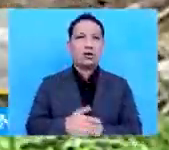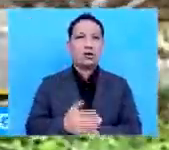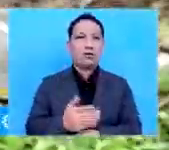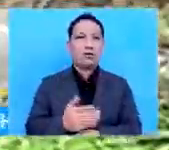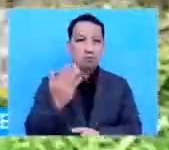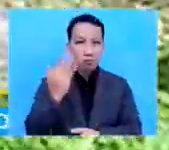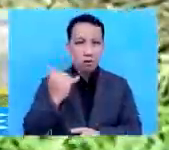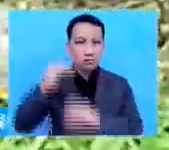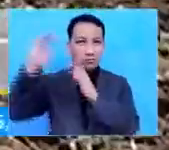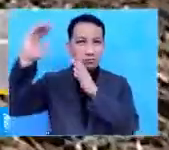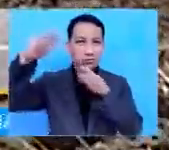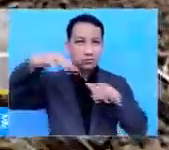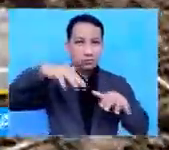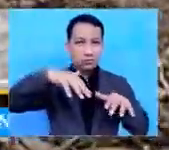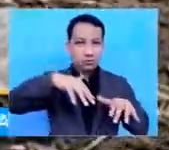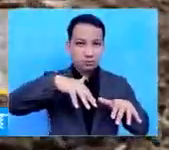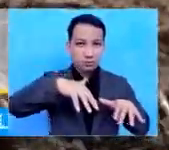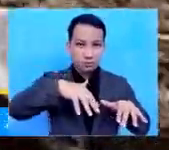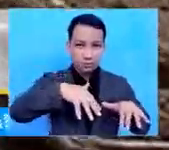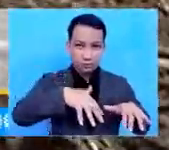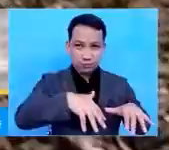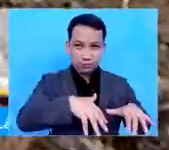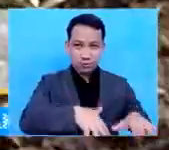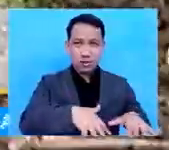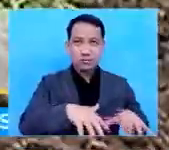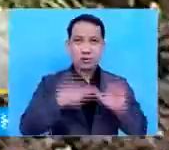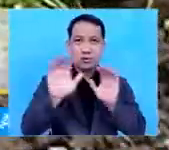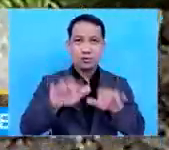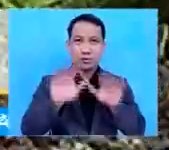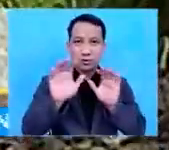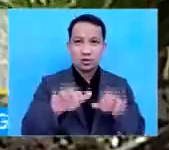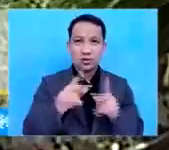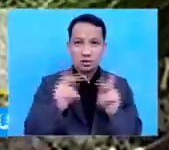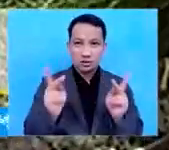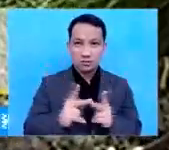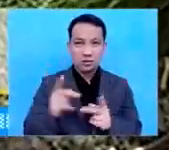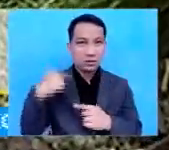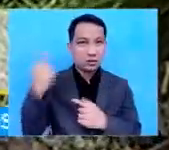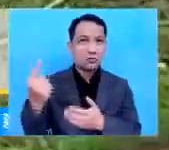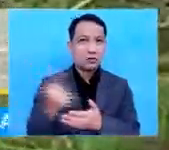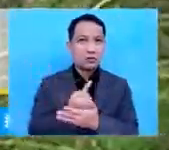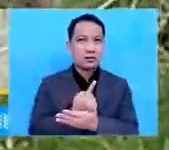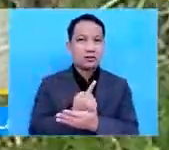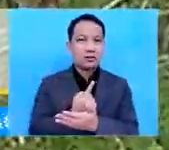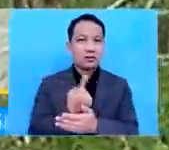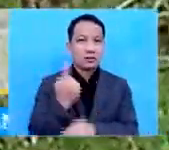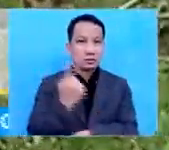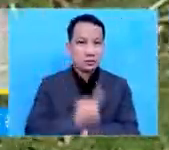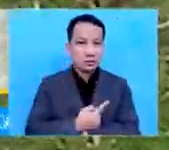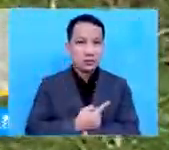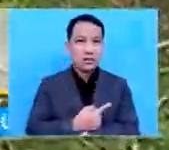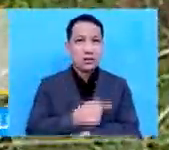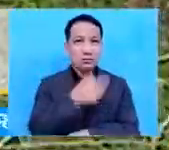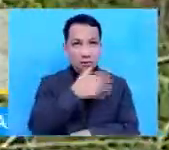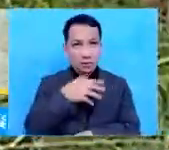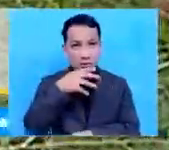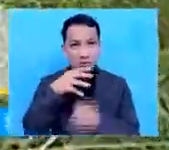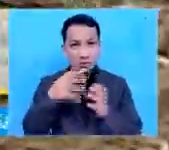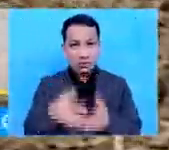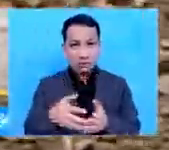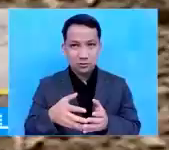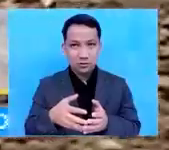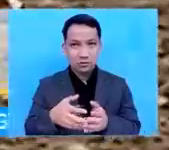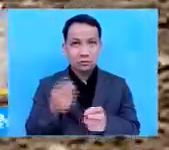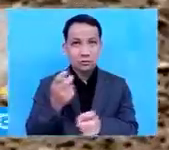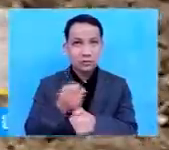yan ng landslide bunsod ng halos tuloy-tuloy na pag-ulan sa lugar nitong mga nakalipas na araw. Ang mga magsasaka tuloy,